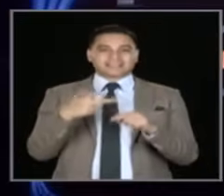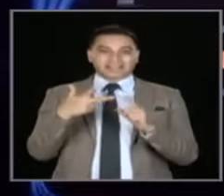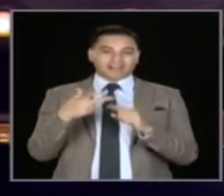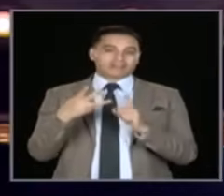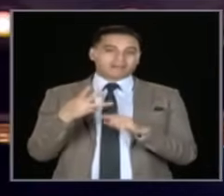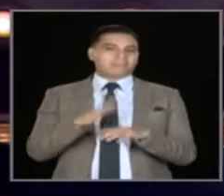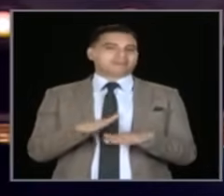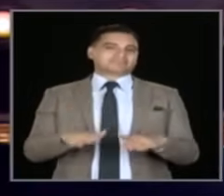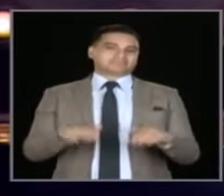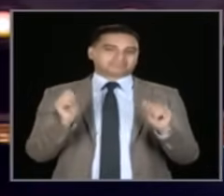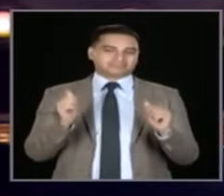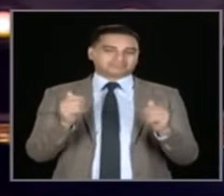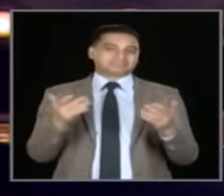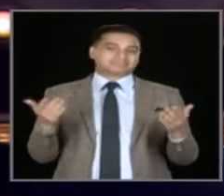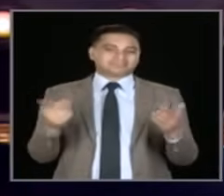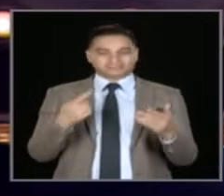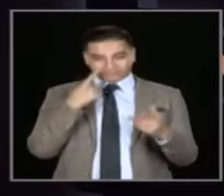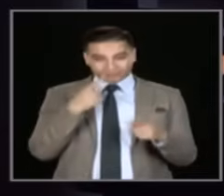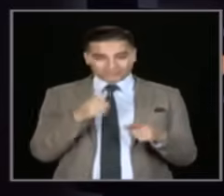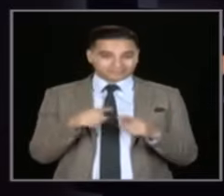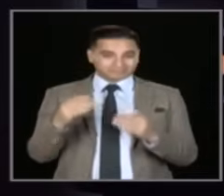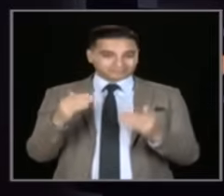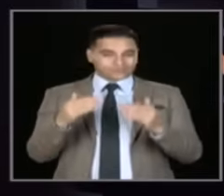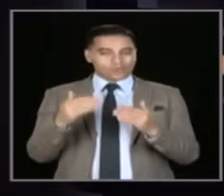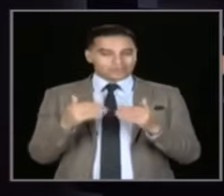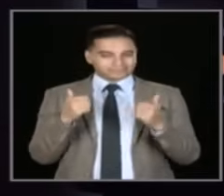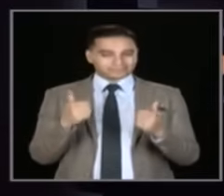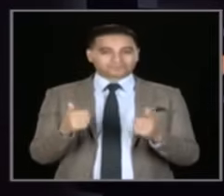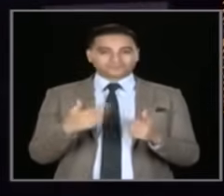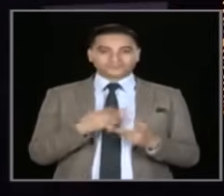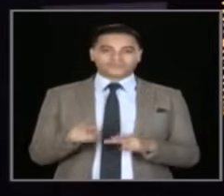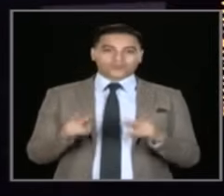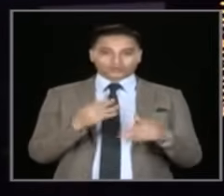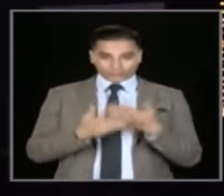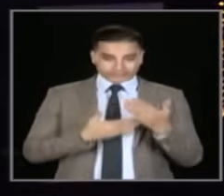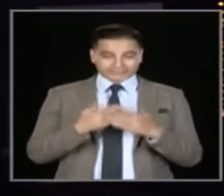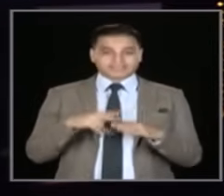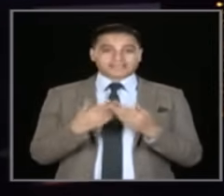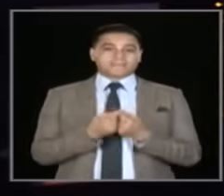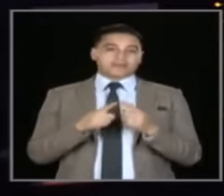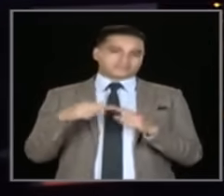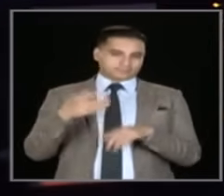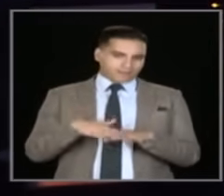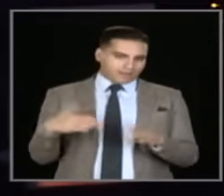النتيجة. قربت والبصمة عرفتوا ترجعوا تاني في المباراة. هنخرج فاصل وهنرجع مرة تانية مع